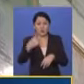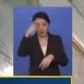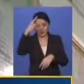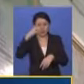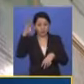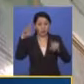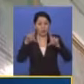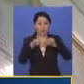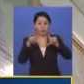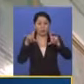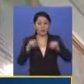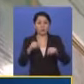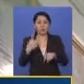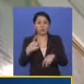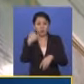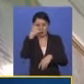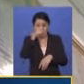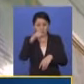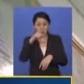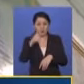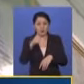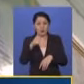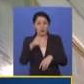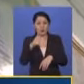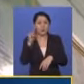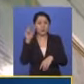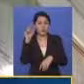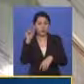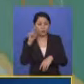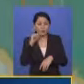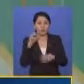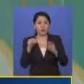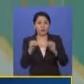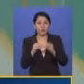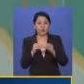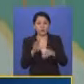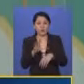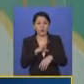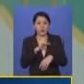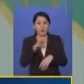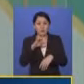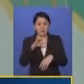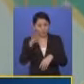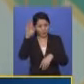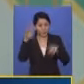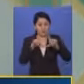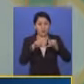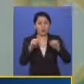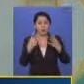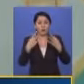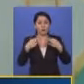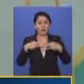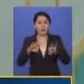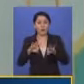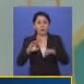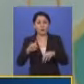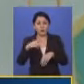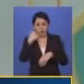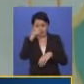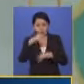мектебі болса, осы 30-ға жуық жылдың ішінде олардың саны 10-ға жуықтады. Әл-Фараби мектебі де тәуелсіздіктің алғашқы